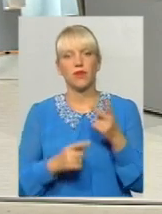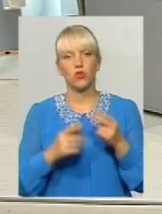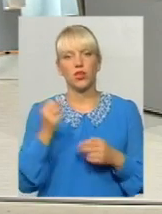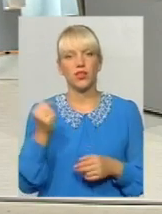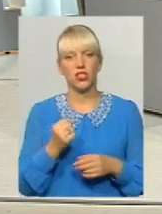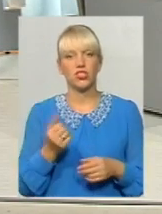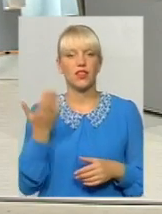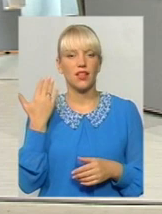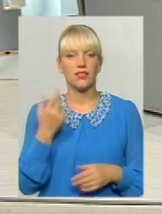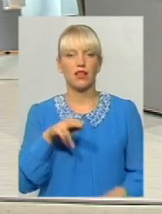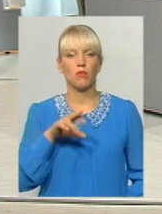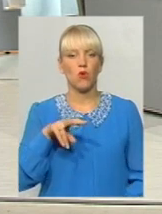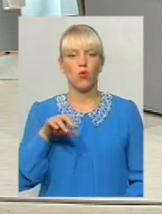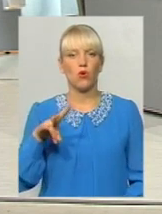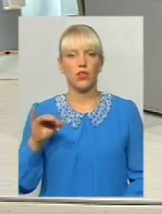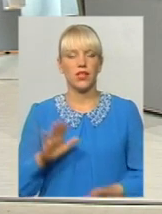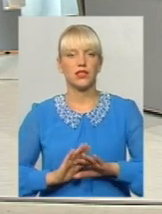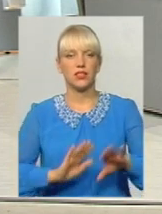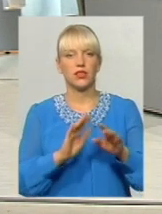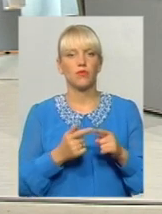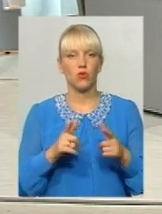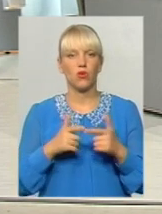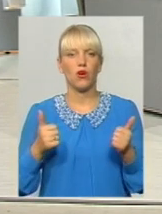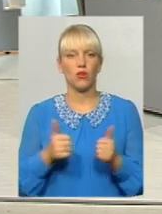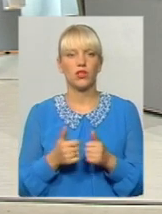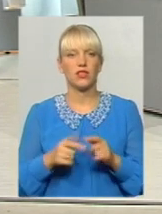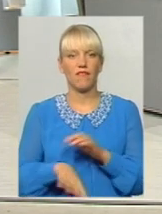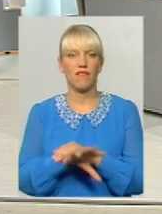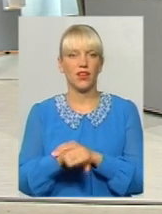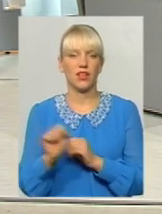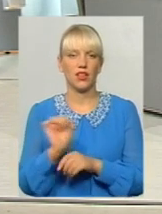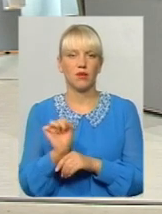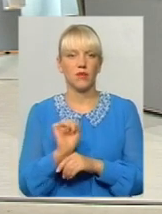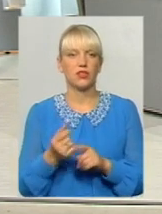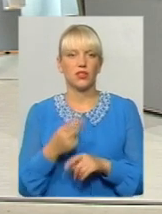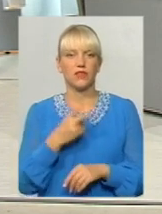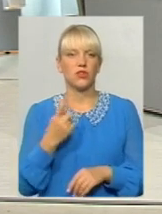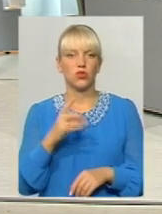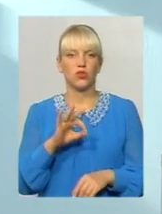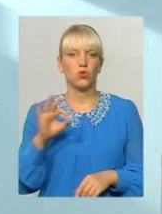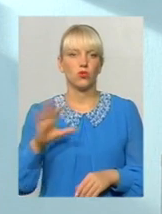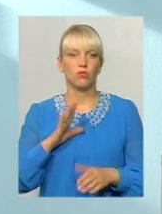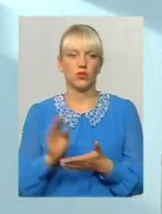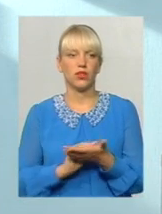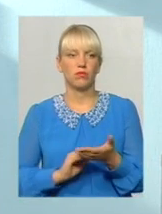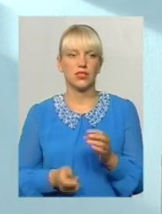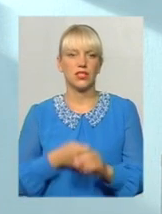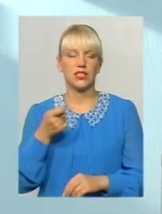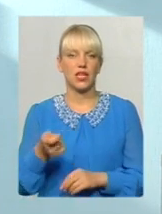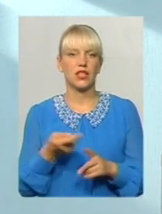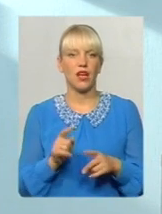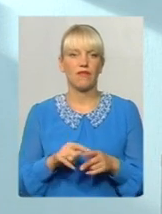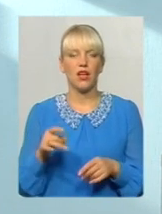місто Полоне в заступника керівника організації «Автоюри сили» викрали транспортний засіб. В 21.00 була написана заява в райвідділ